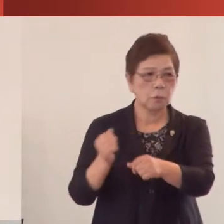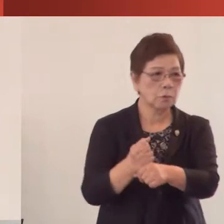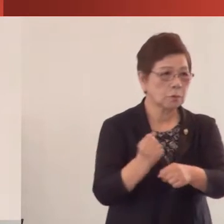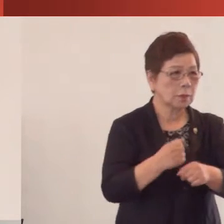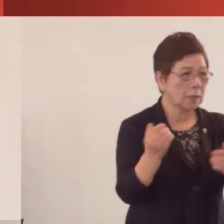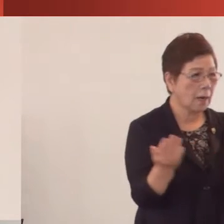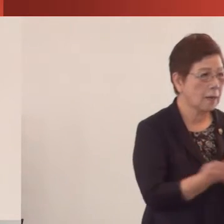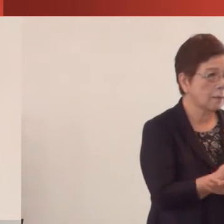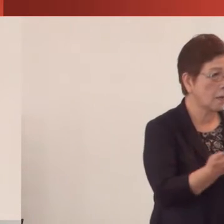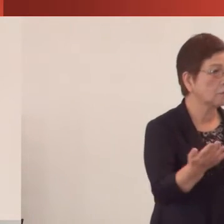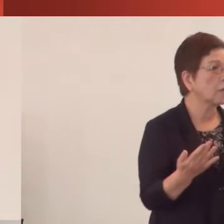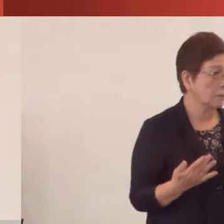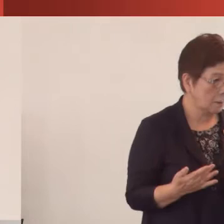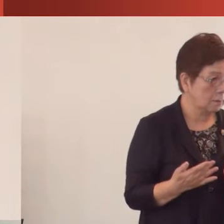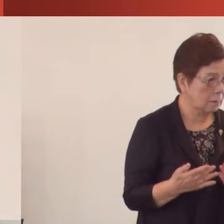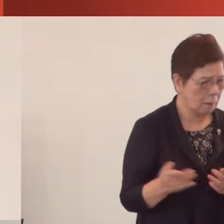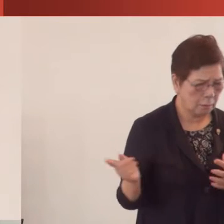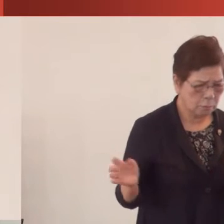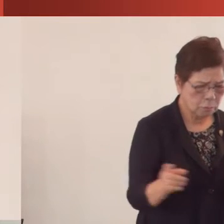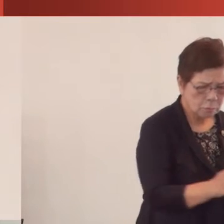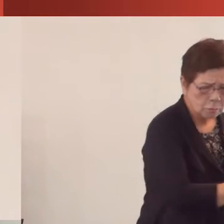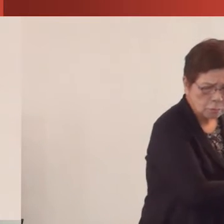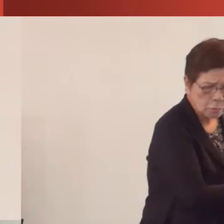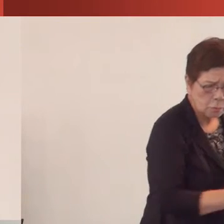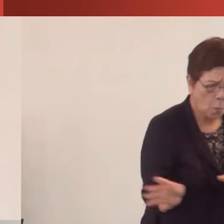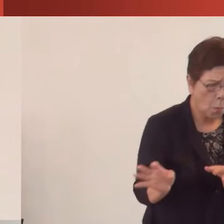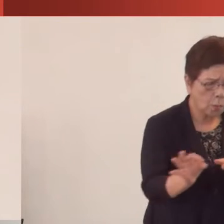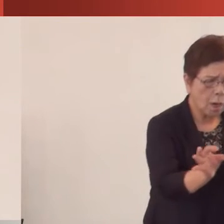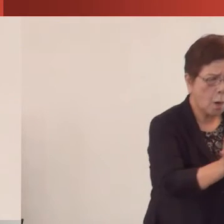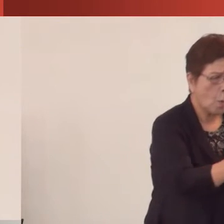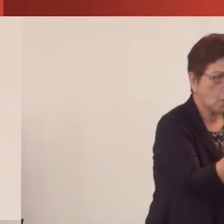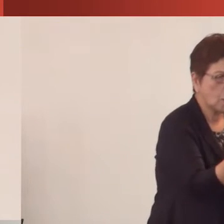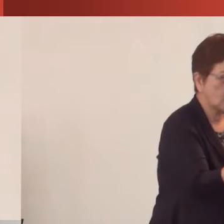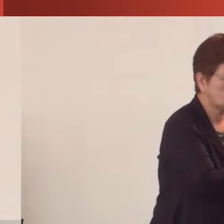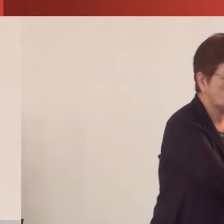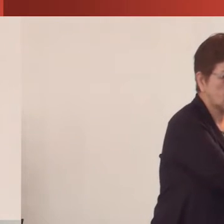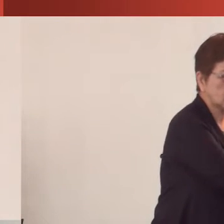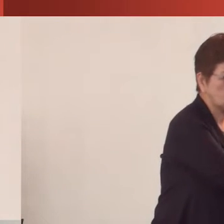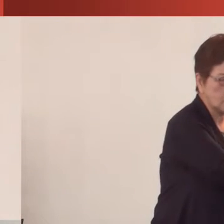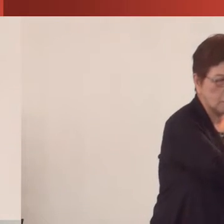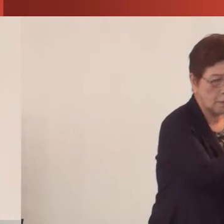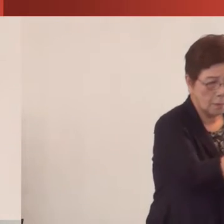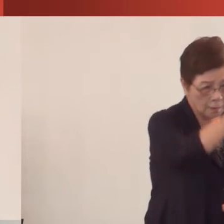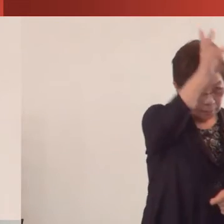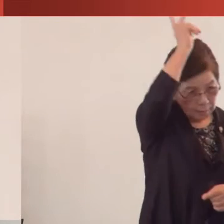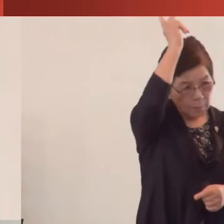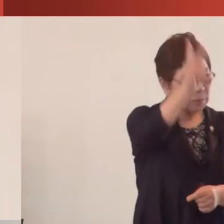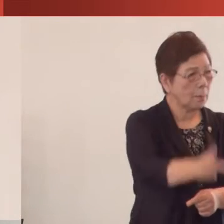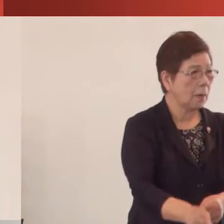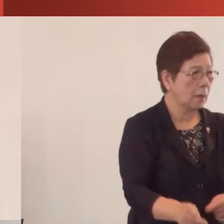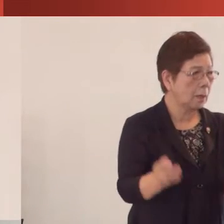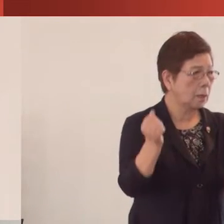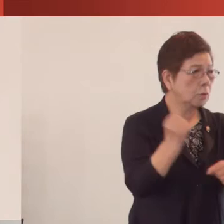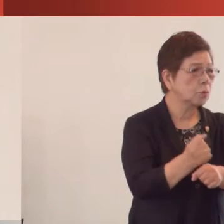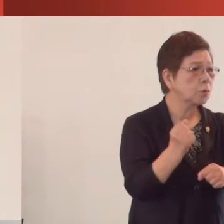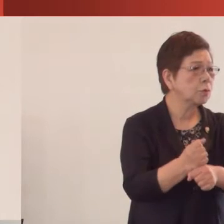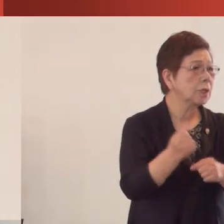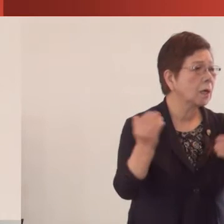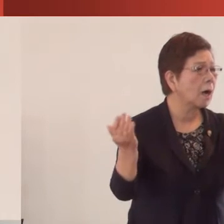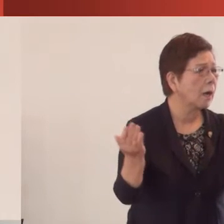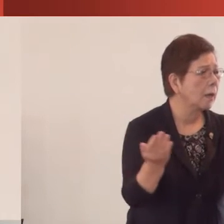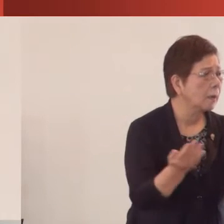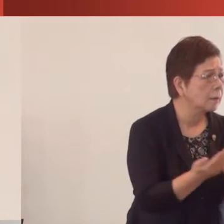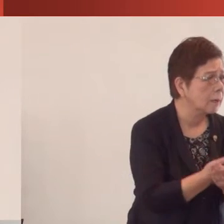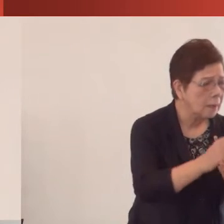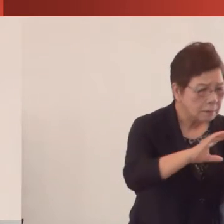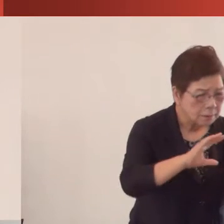るというお話をずっとしているわけですけれども、神様が私たちを作り変えてくださる、その